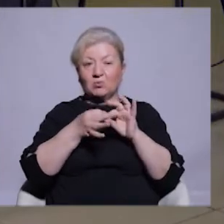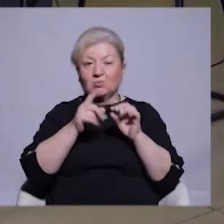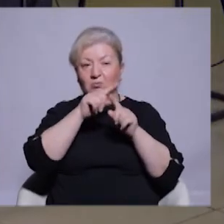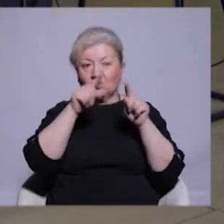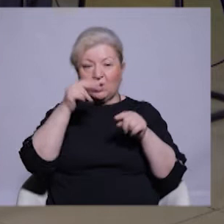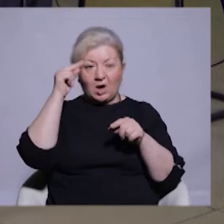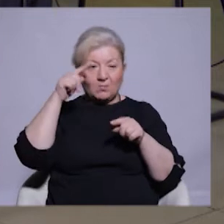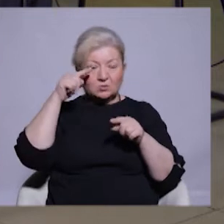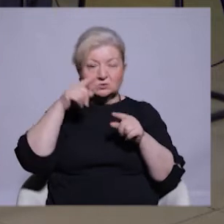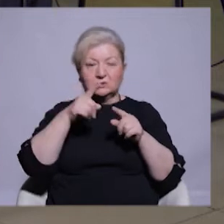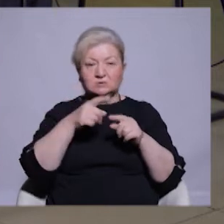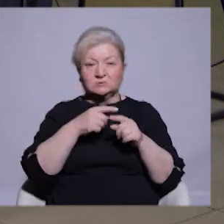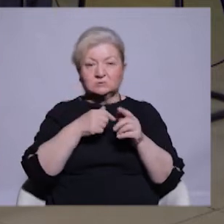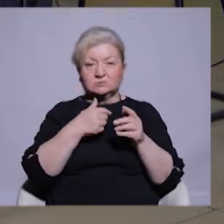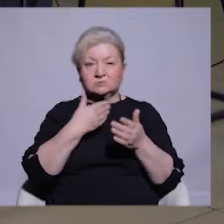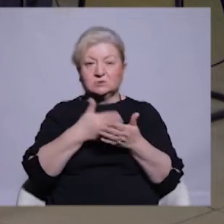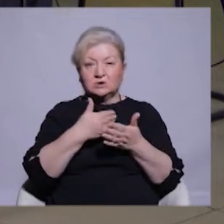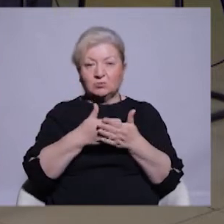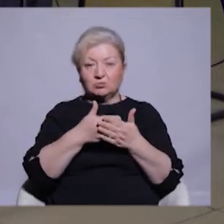კონკრეტული ამოცანის ნიმუშზე და